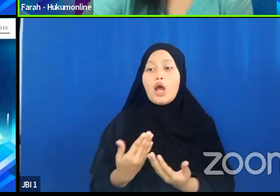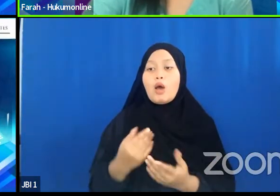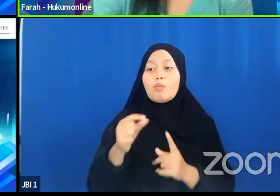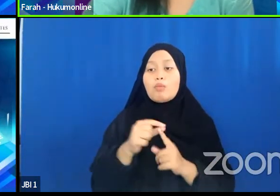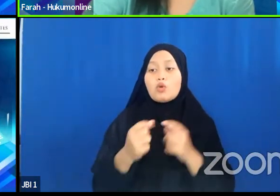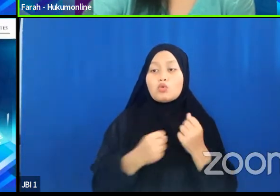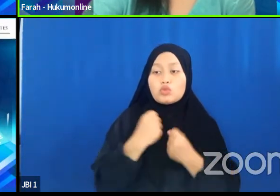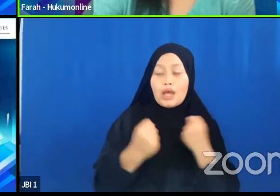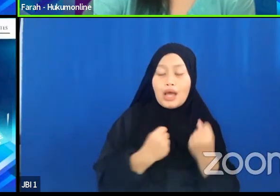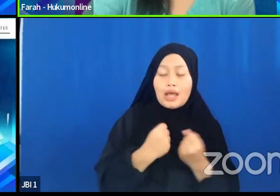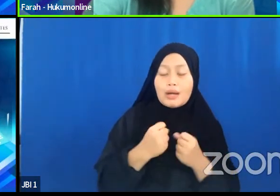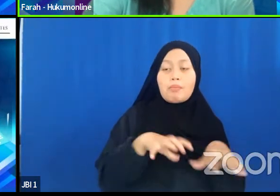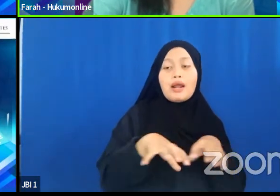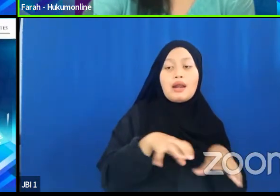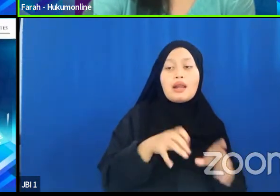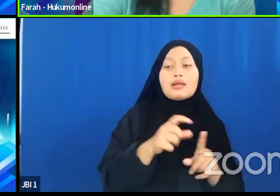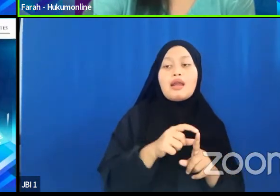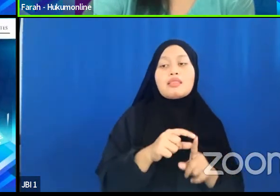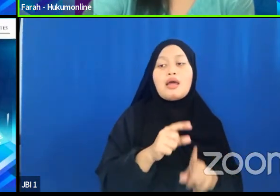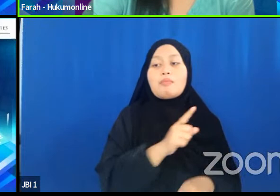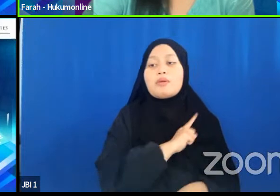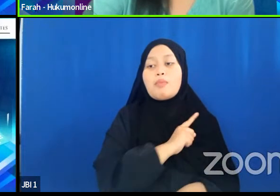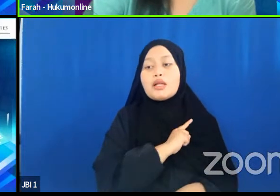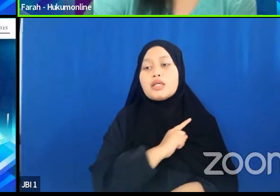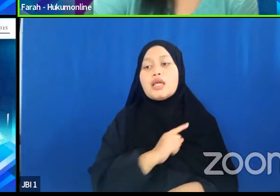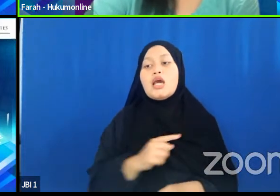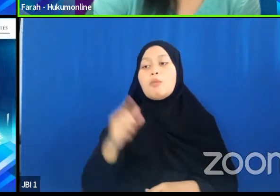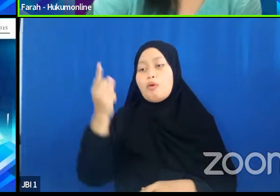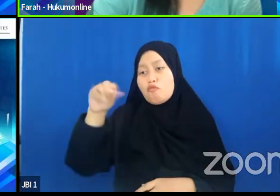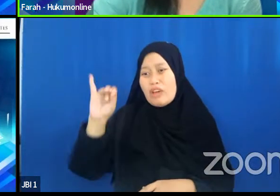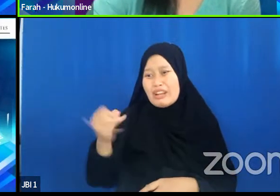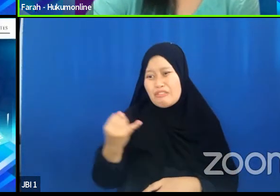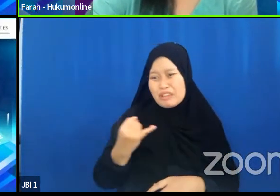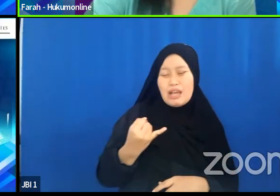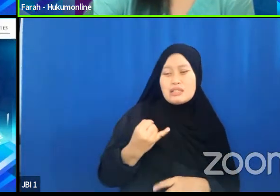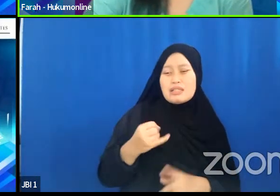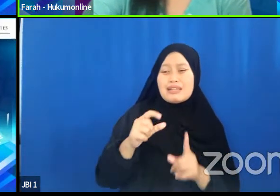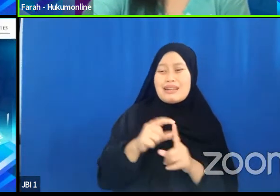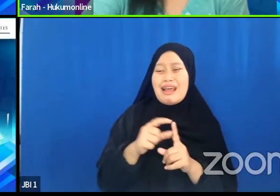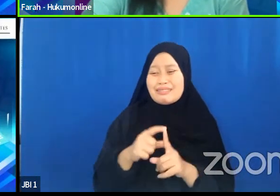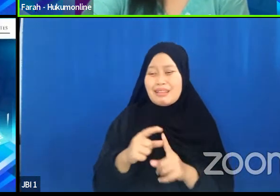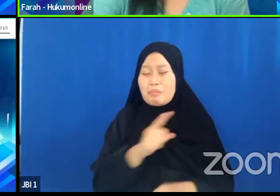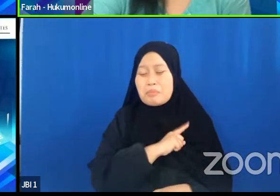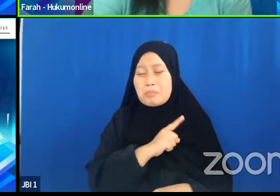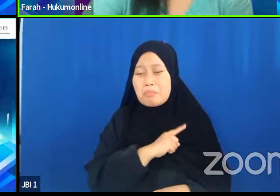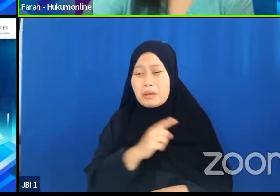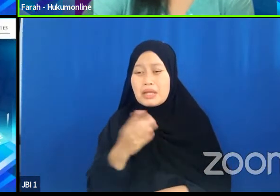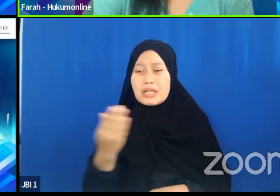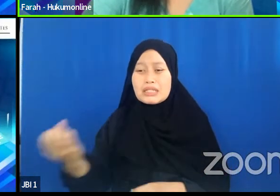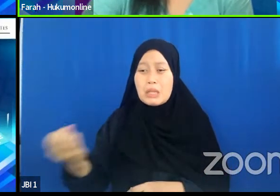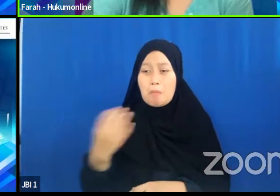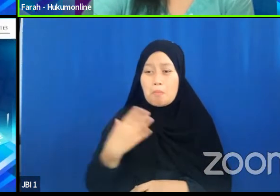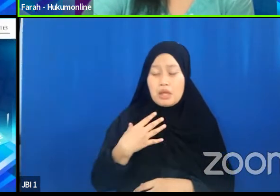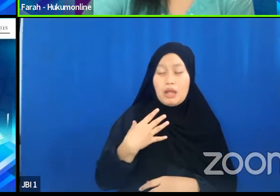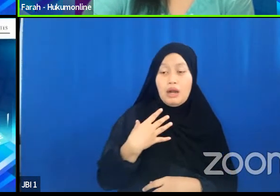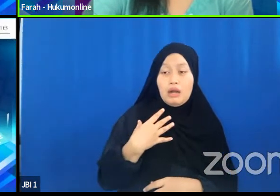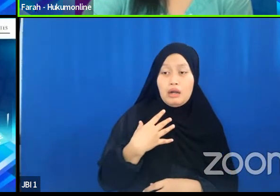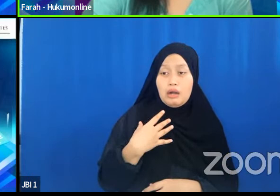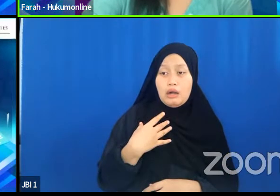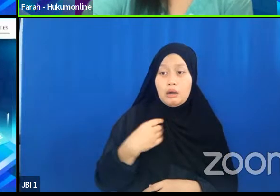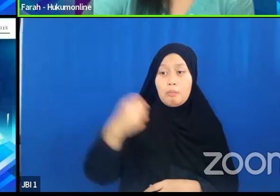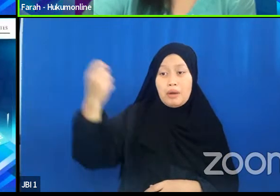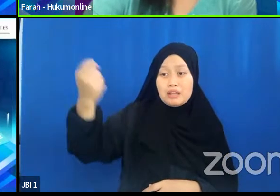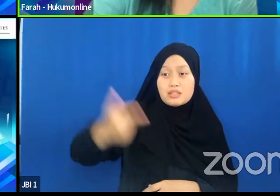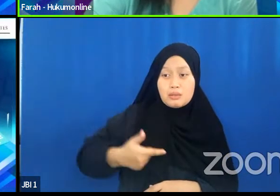pengendali data pribadi memverifikasi bahwa suatu data pribadi yang disampaikan oleh pelanggan customer